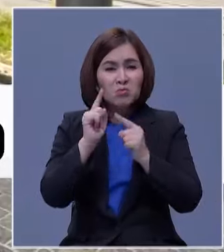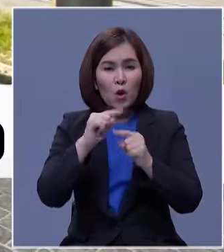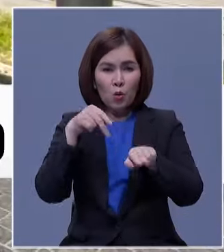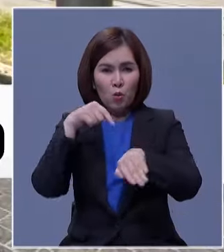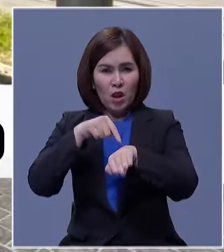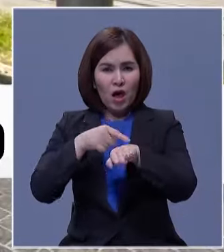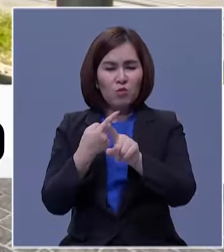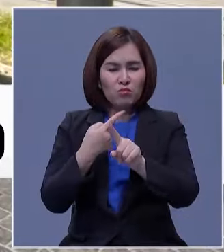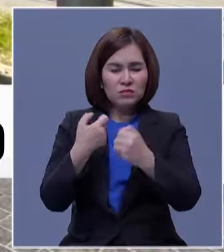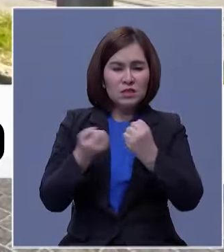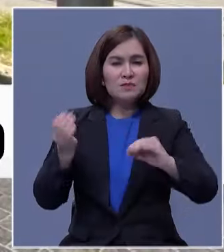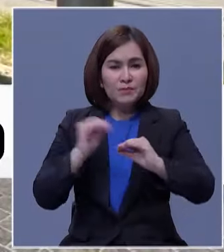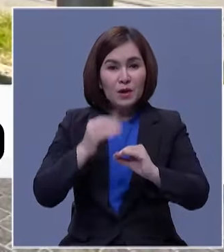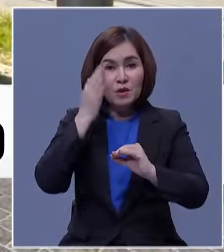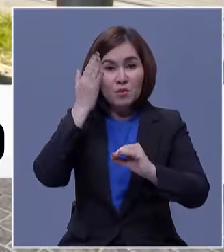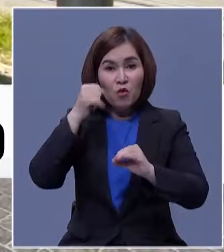กว่า